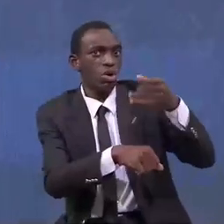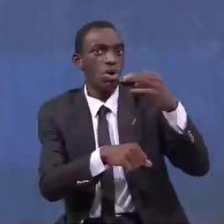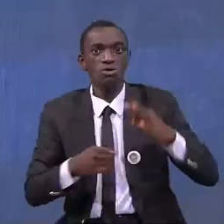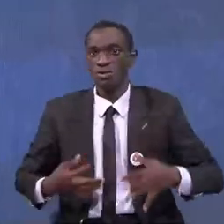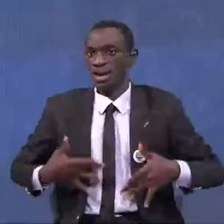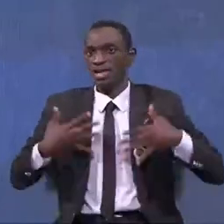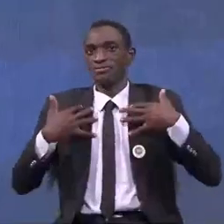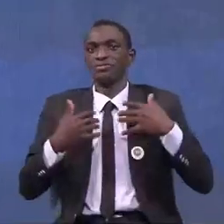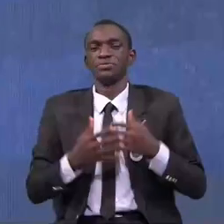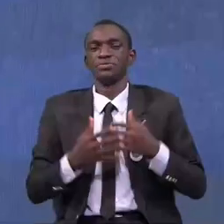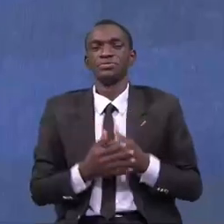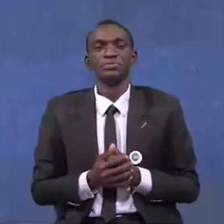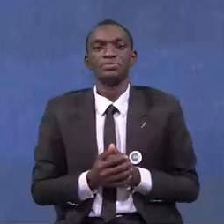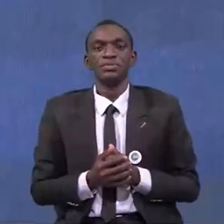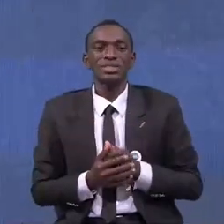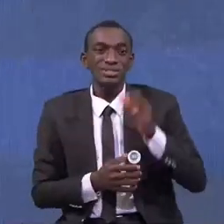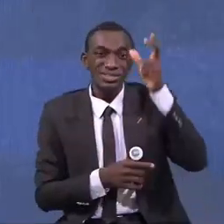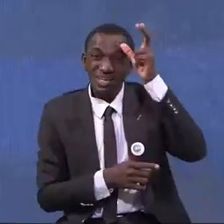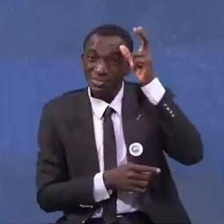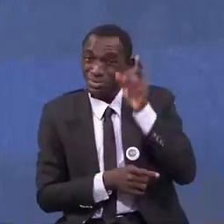touche de vie